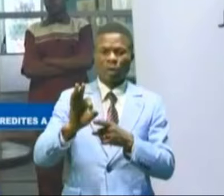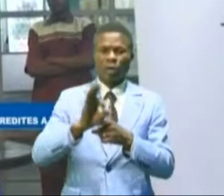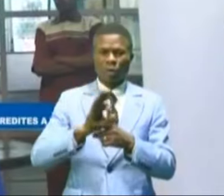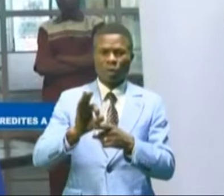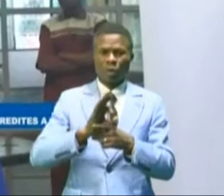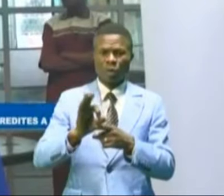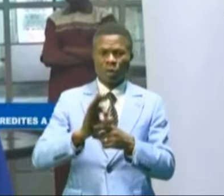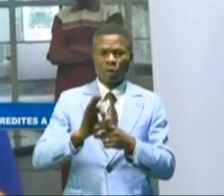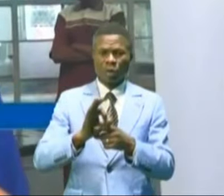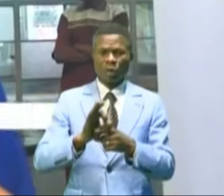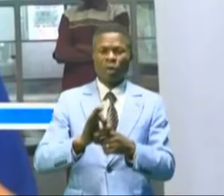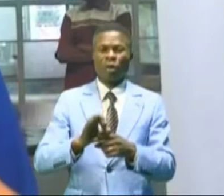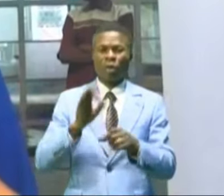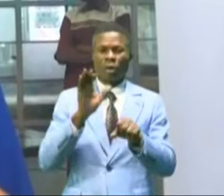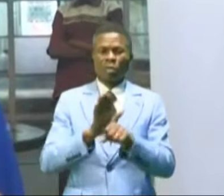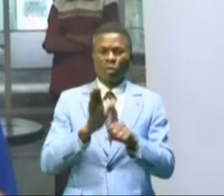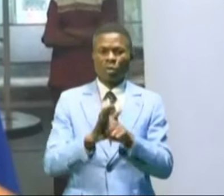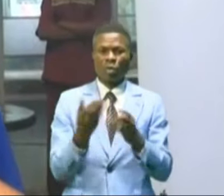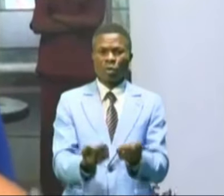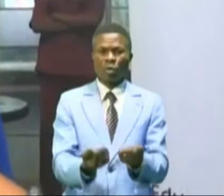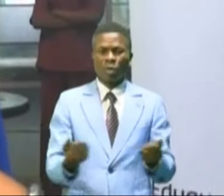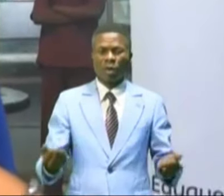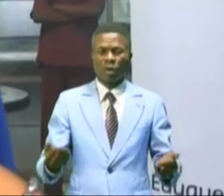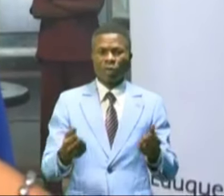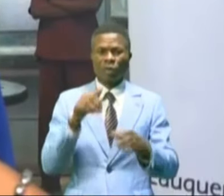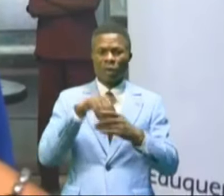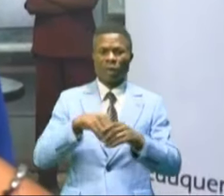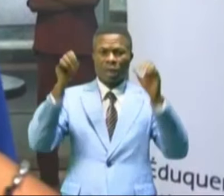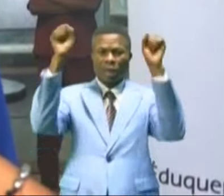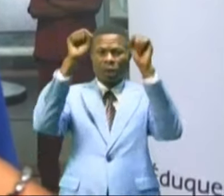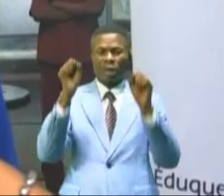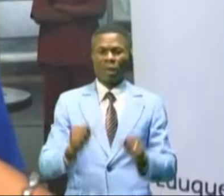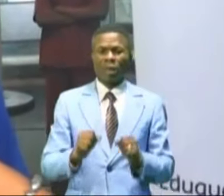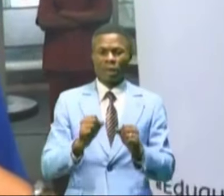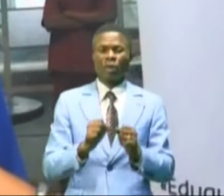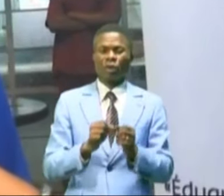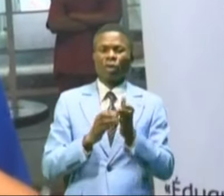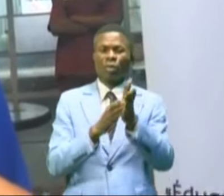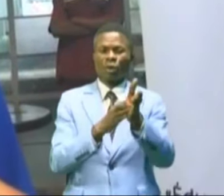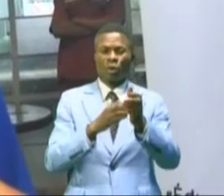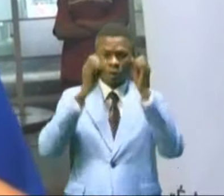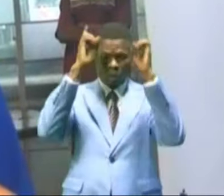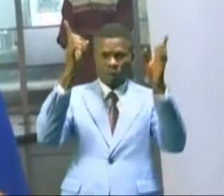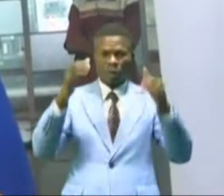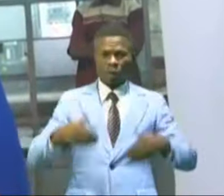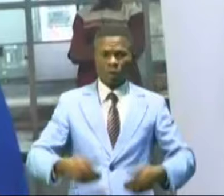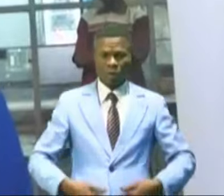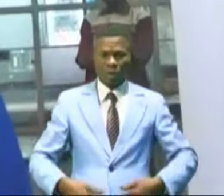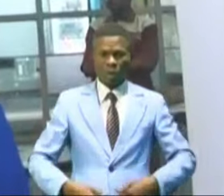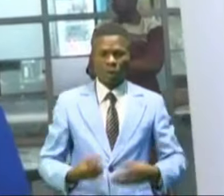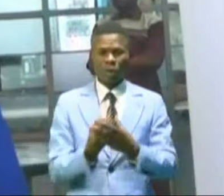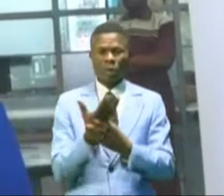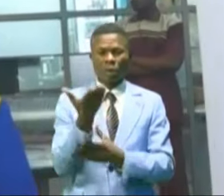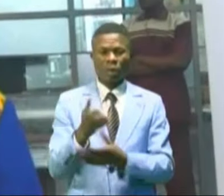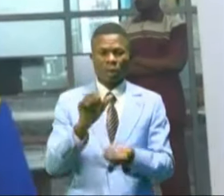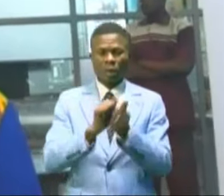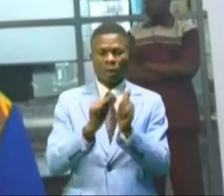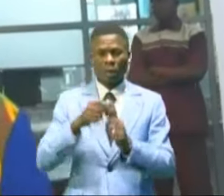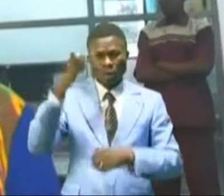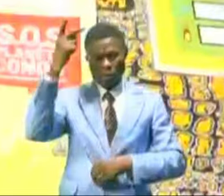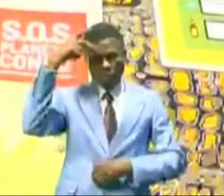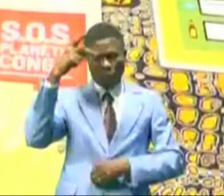avoir une éducation, un système éducatif résilient, qui bien sûr génère des talents pour l'Afrique du 21e